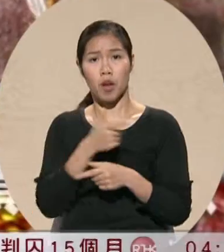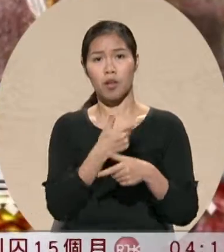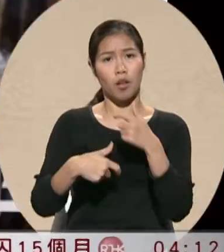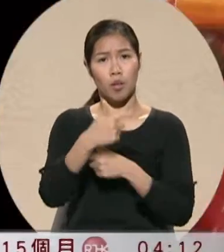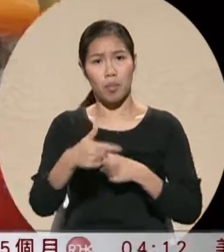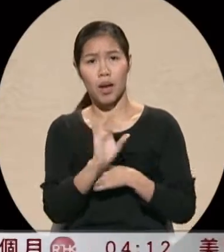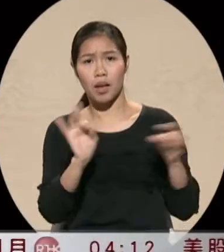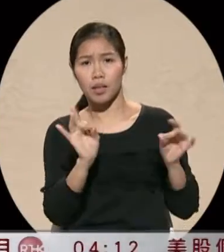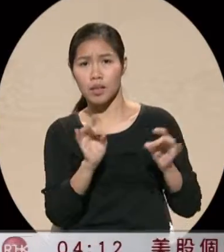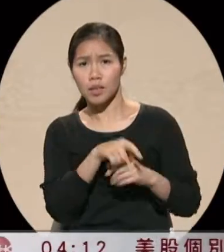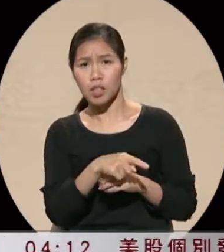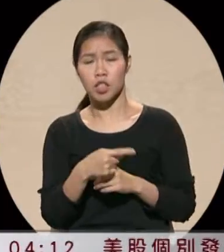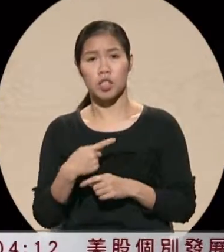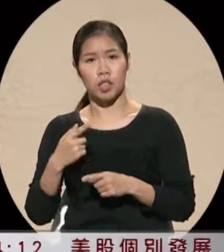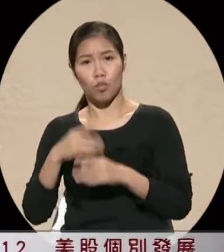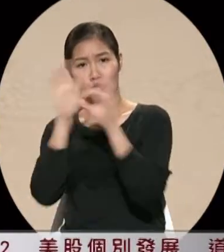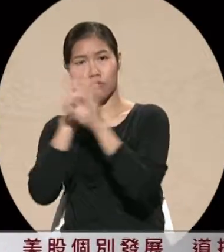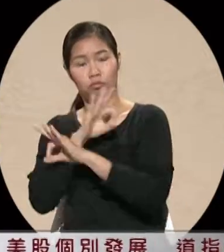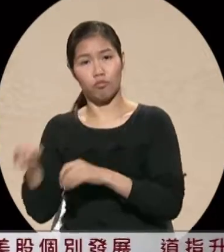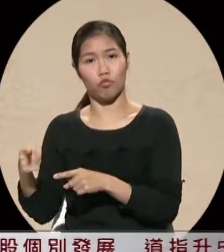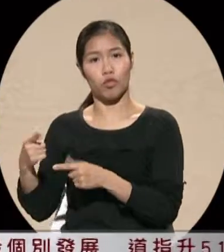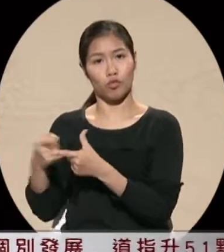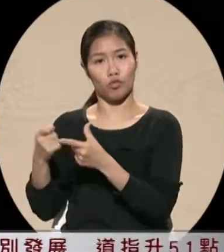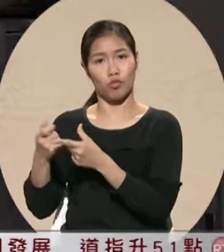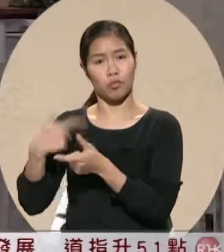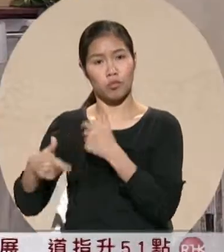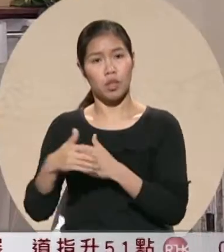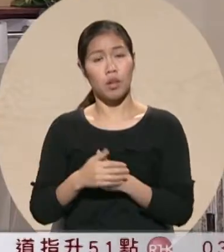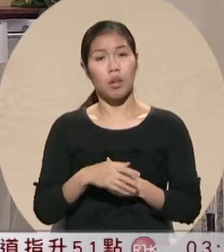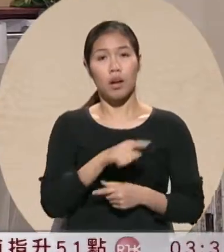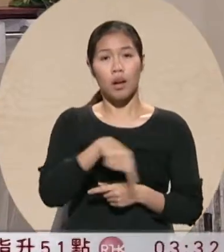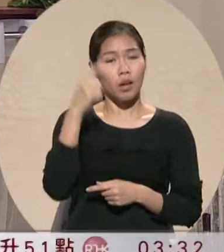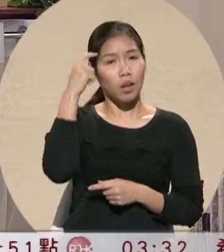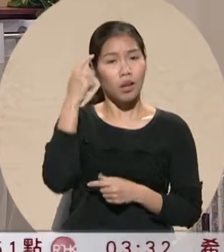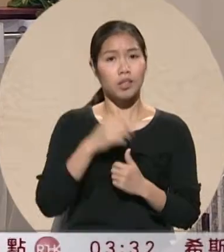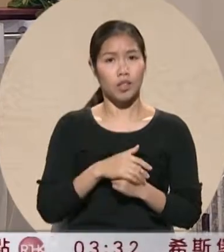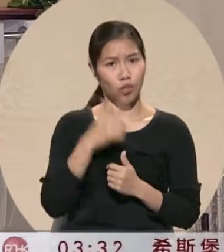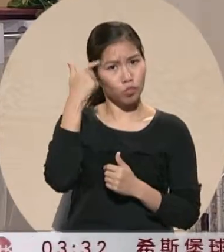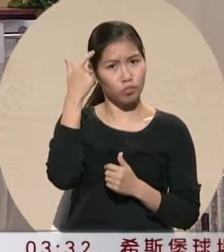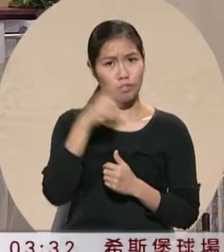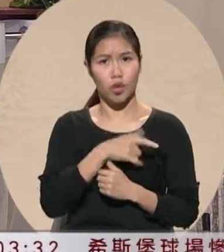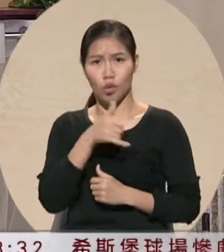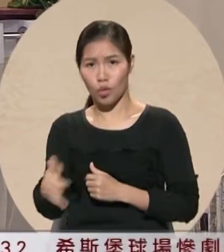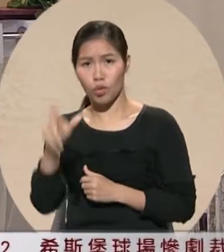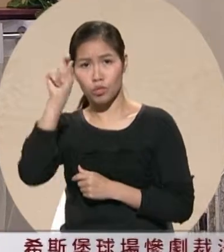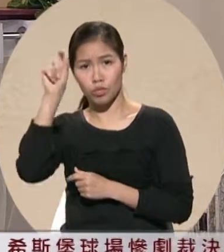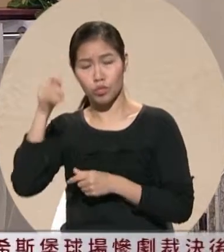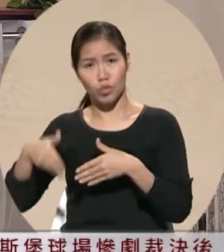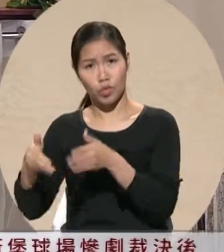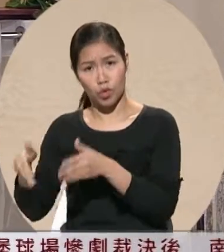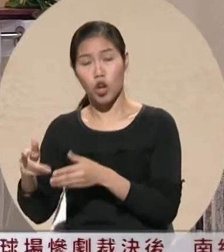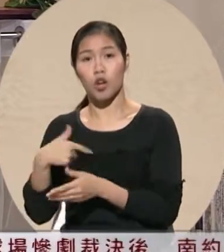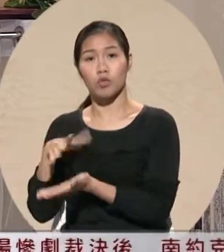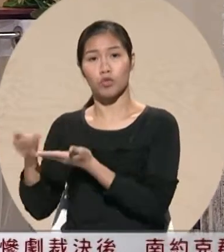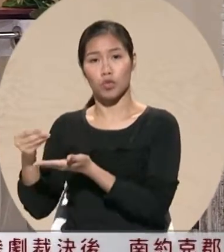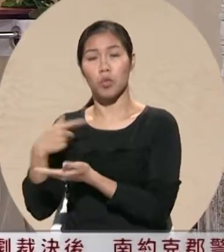混淆一些指責品就是 Gucci 出售的。 我想其實消費者都很精明的，相信都不會有人走去廣東道的專門店說